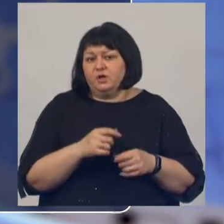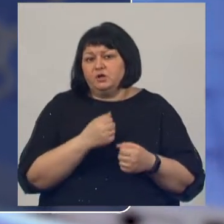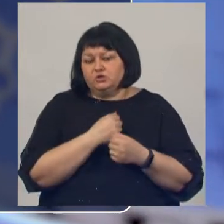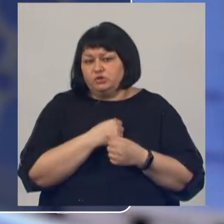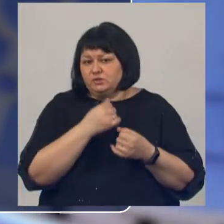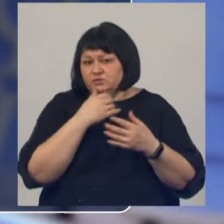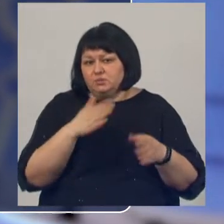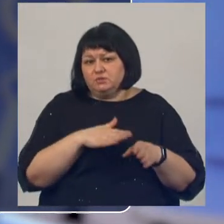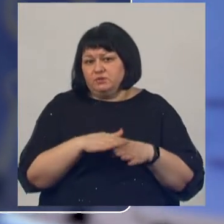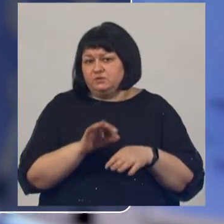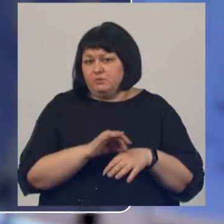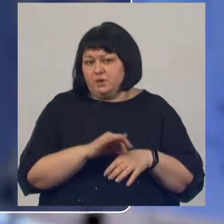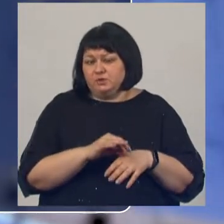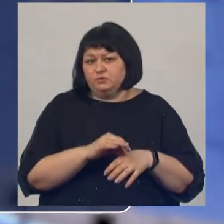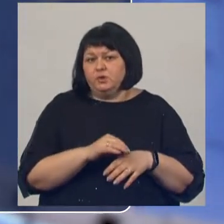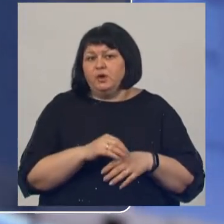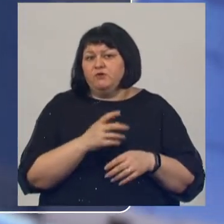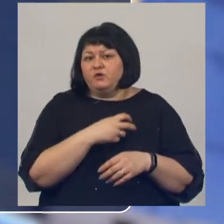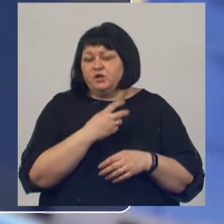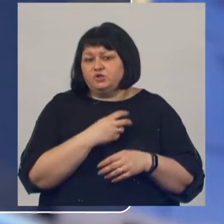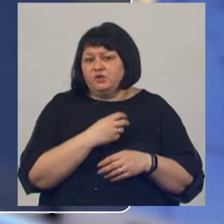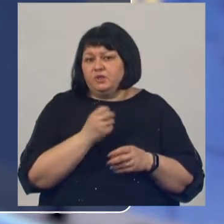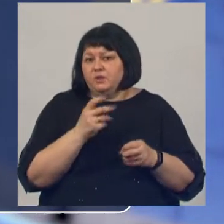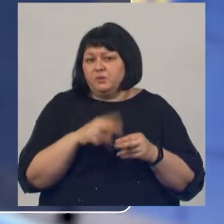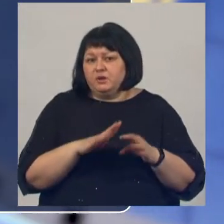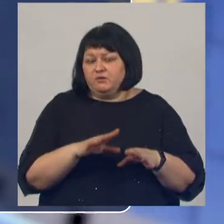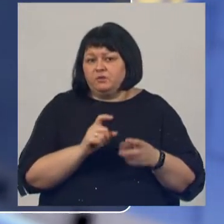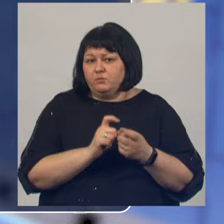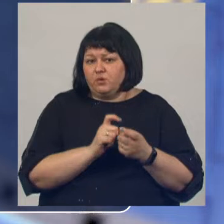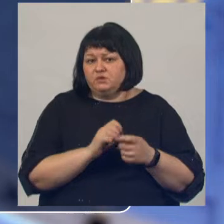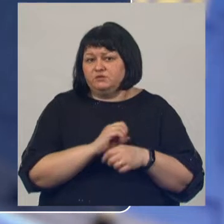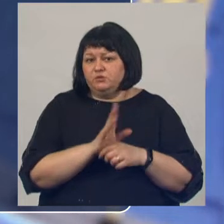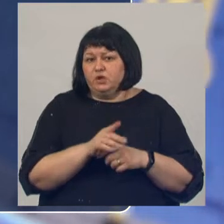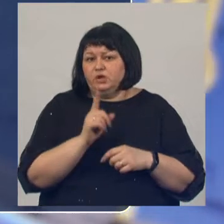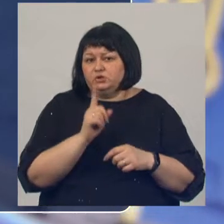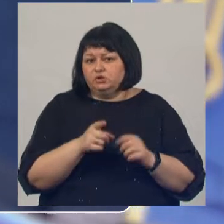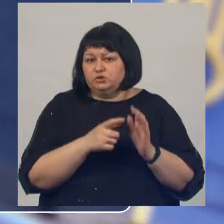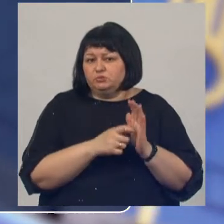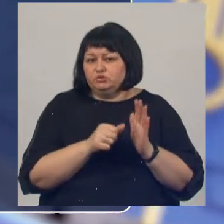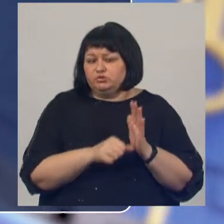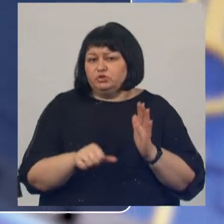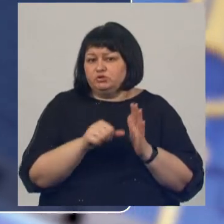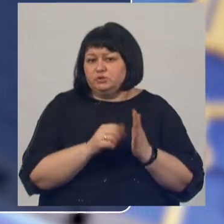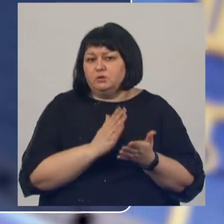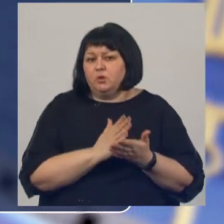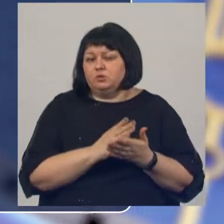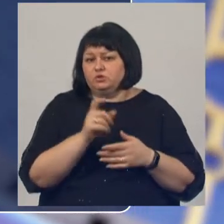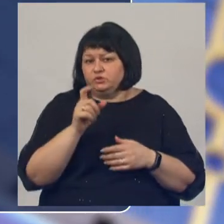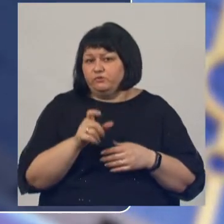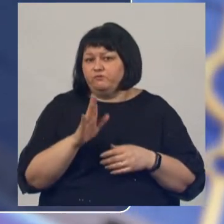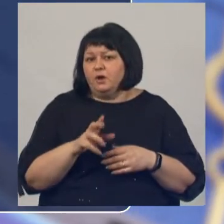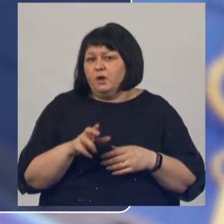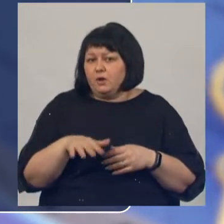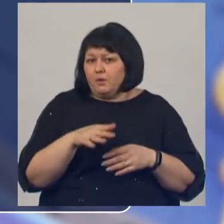сожалению не справились с болезнью врачи непрерывно ведут борьбу с вирусом 1766 белгородцев находится в стационарах области